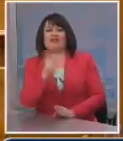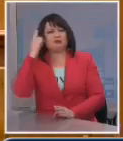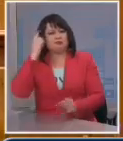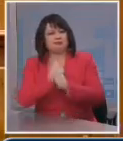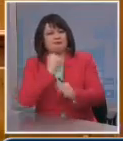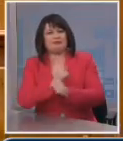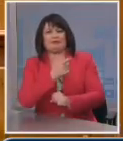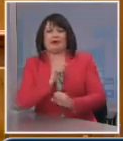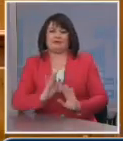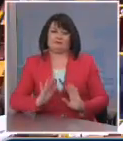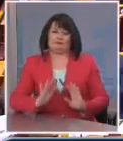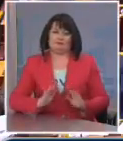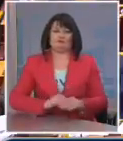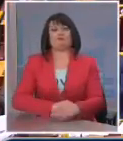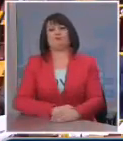ιδιοληψίας.